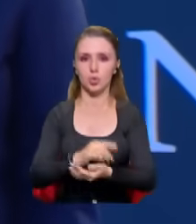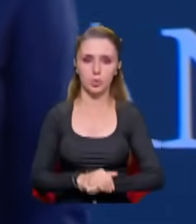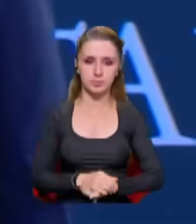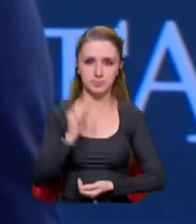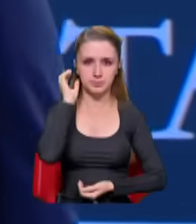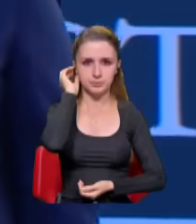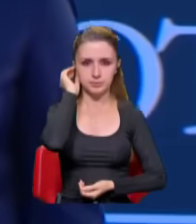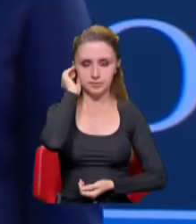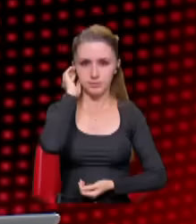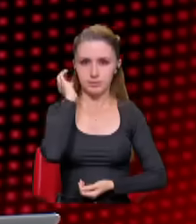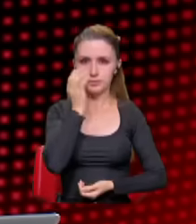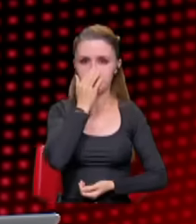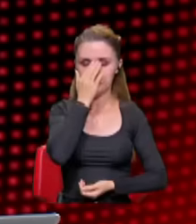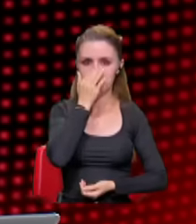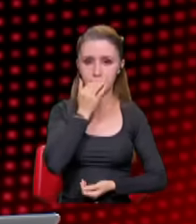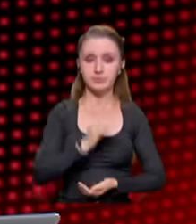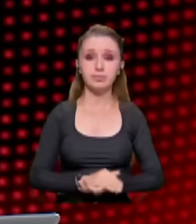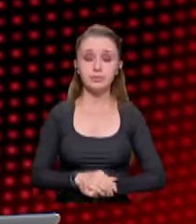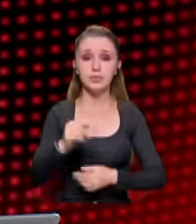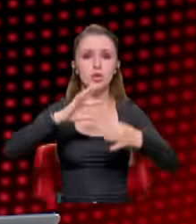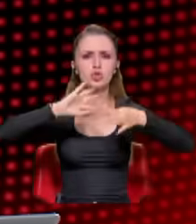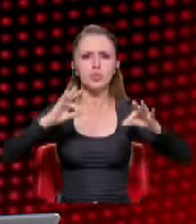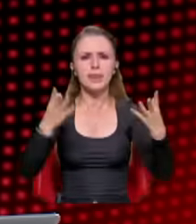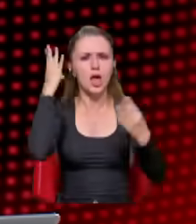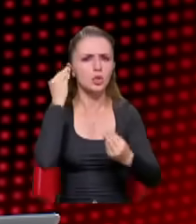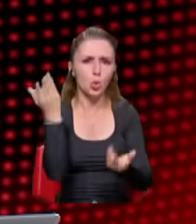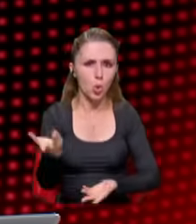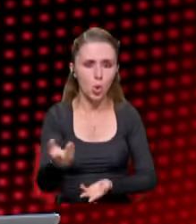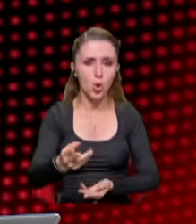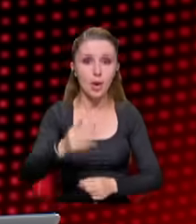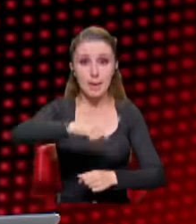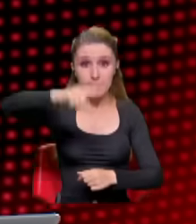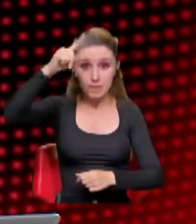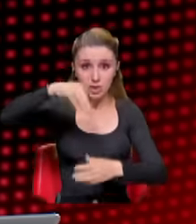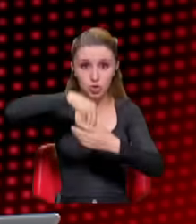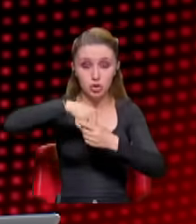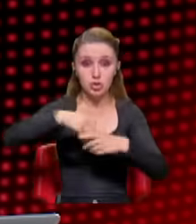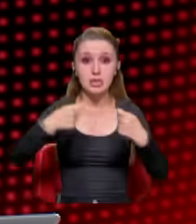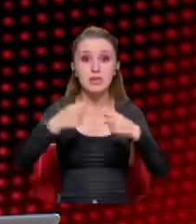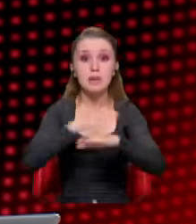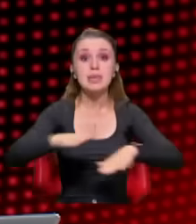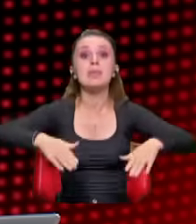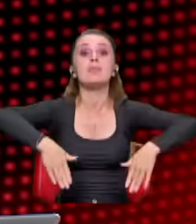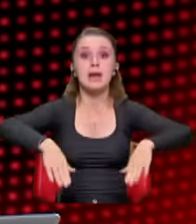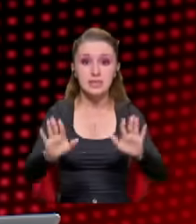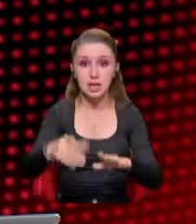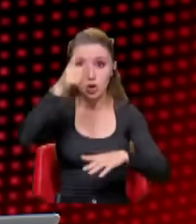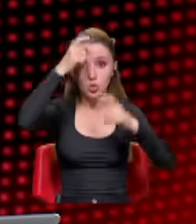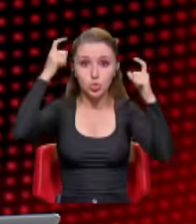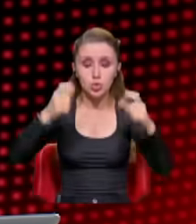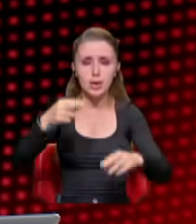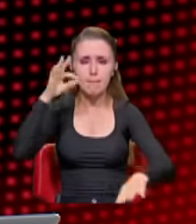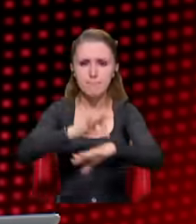ettiği söylendi şimdi o sözden ne anlaşılır 24 saat içinde Ateşkes sağlanamazsa Türkiye